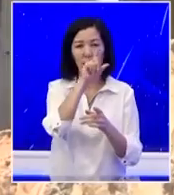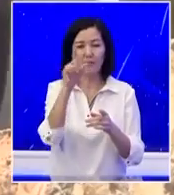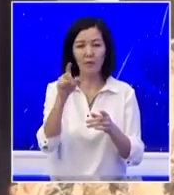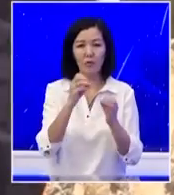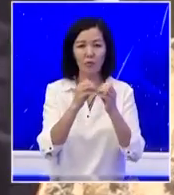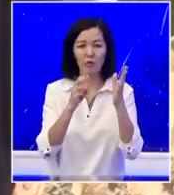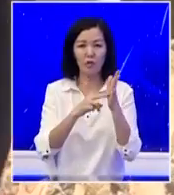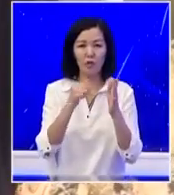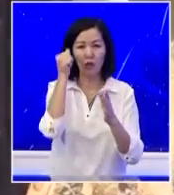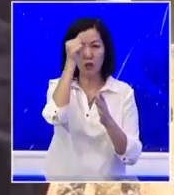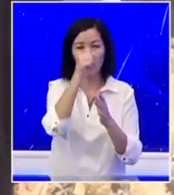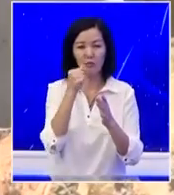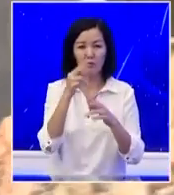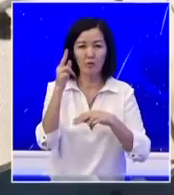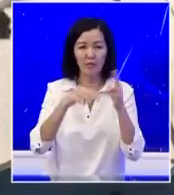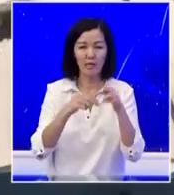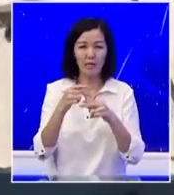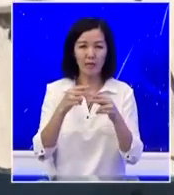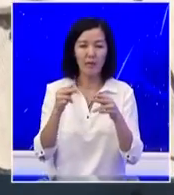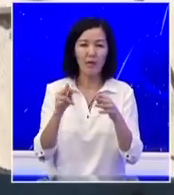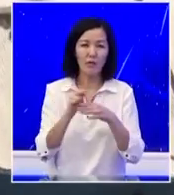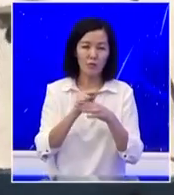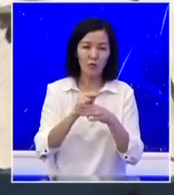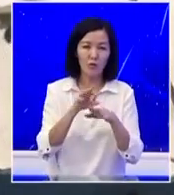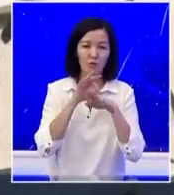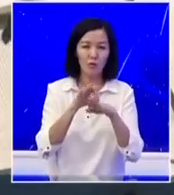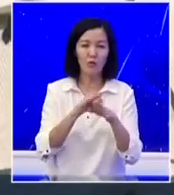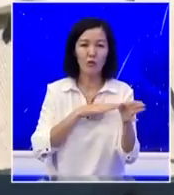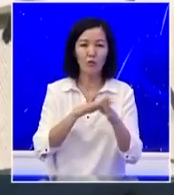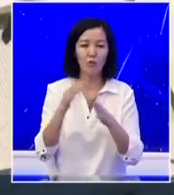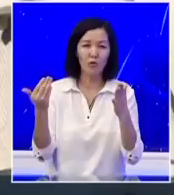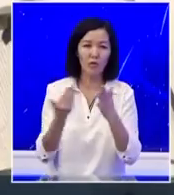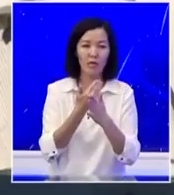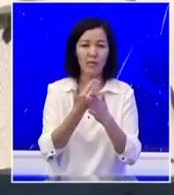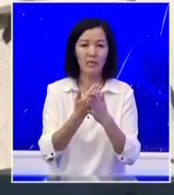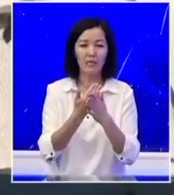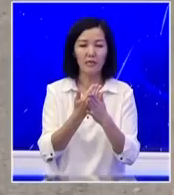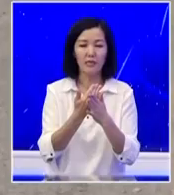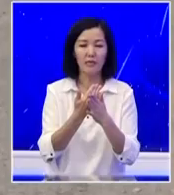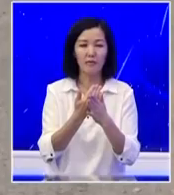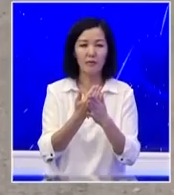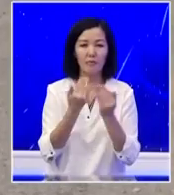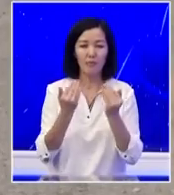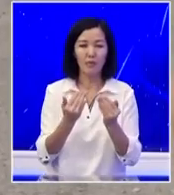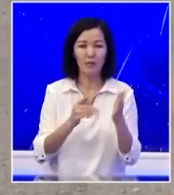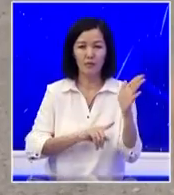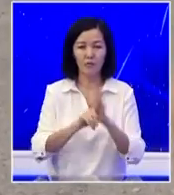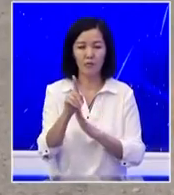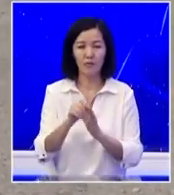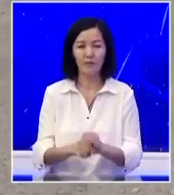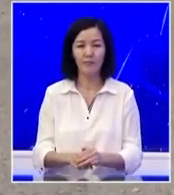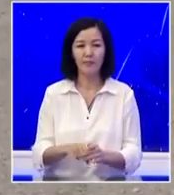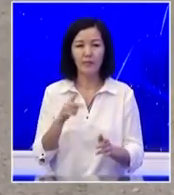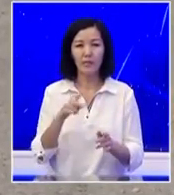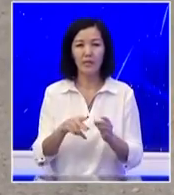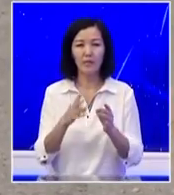жыл бұрын жапсаржай салынып, азкем жөндеу жүргентін толыққанды жаңартылып жатқаны осы. Қосымша ғимарат 2003